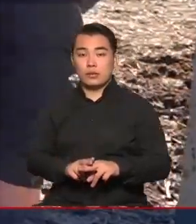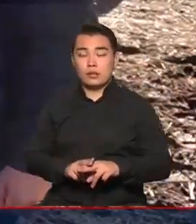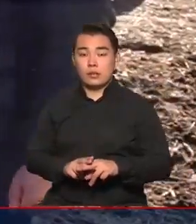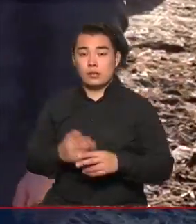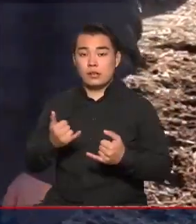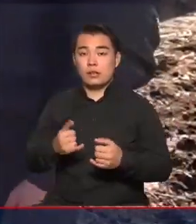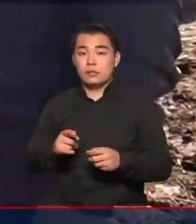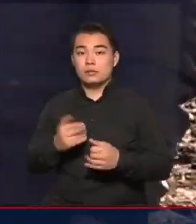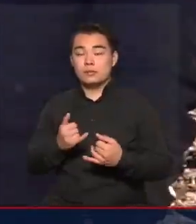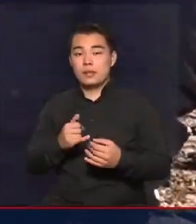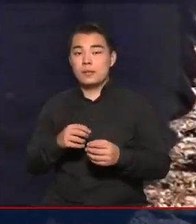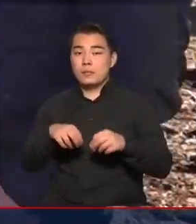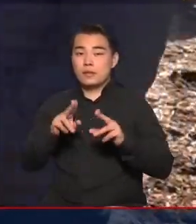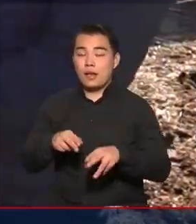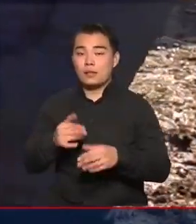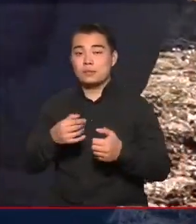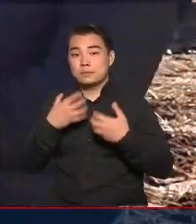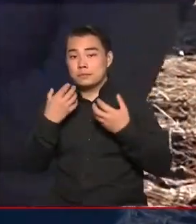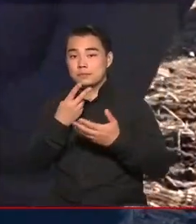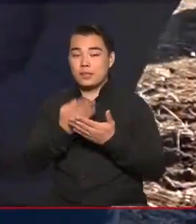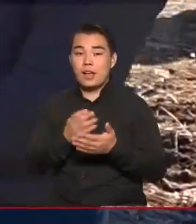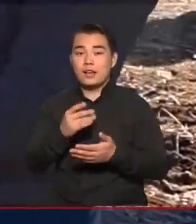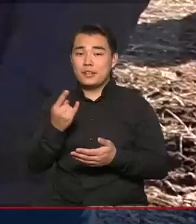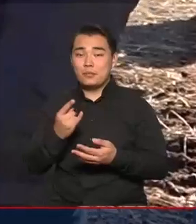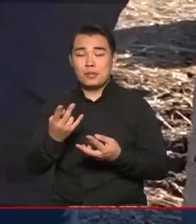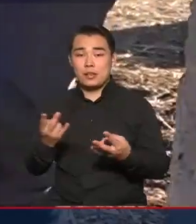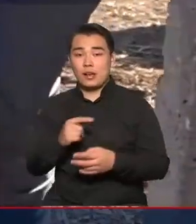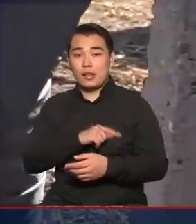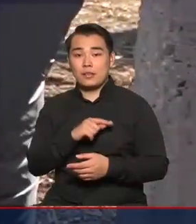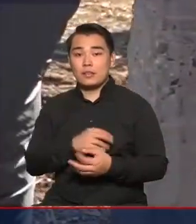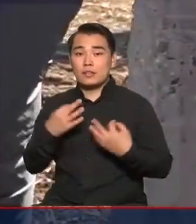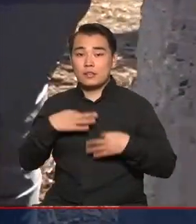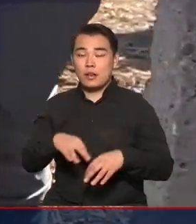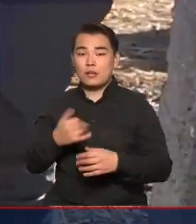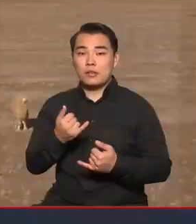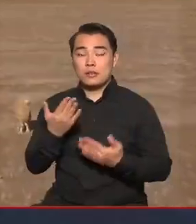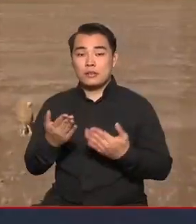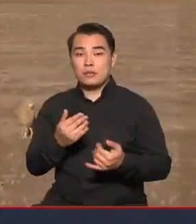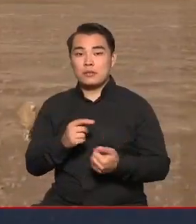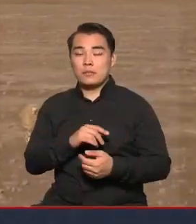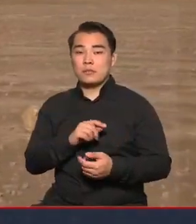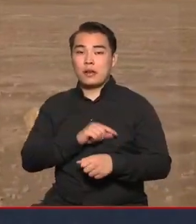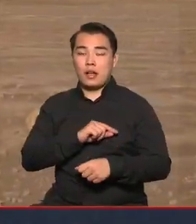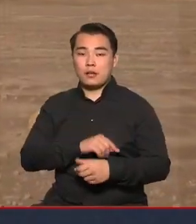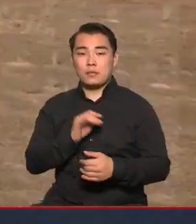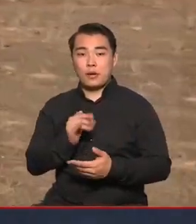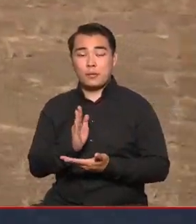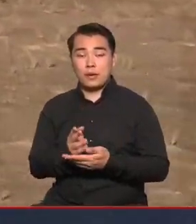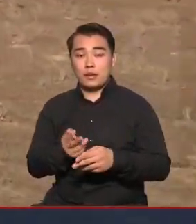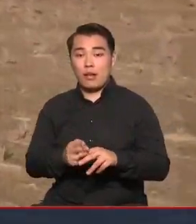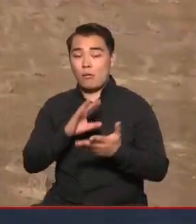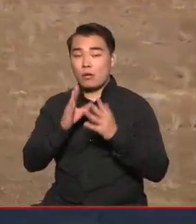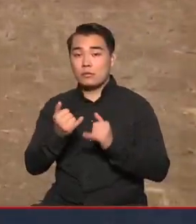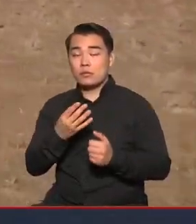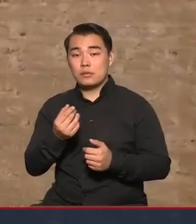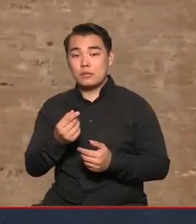Бұнда алдап жаңағыдай сау керек та, бала сияқты. Сразу мінез көрсетіп шығады. Түйе шөл мен шөлейт жерге өте